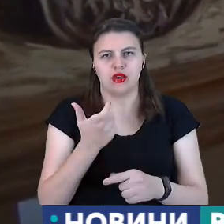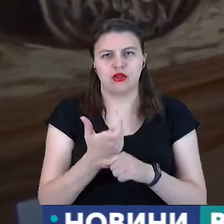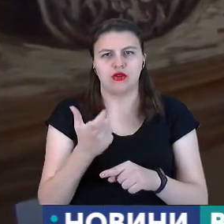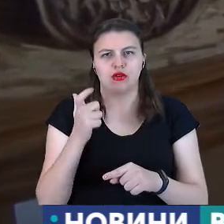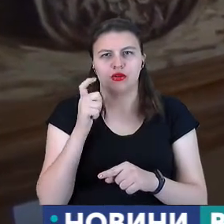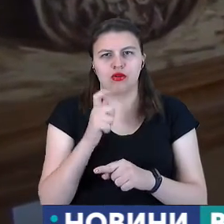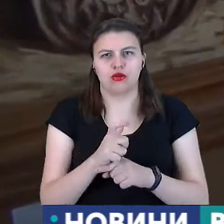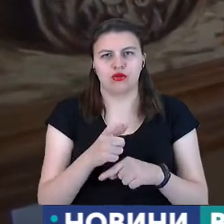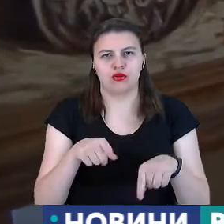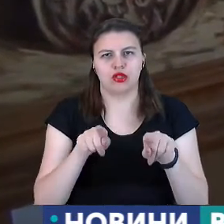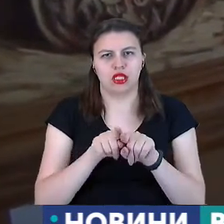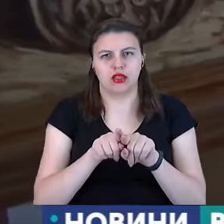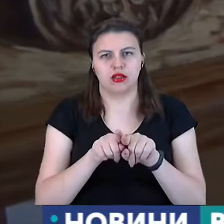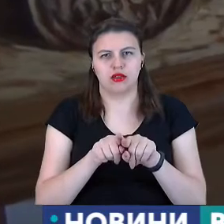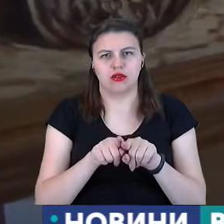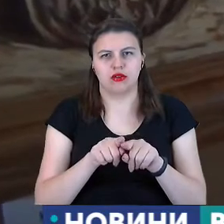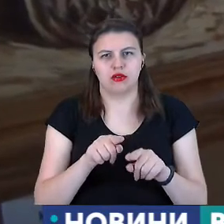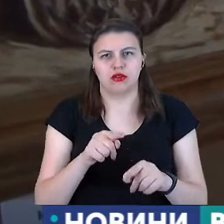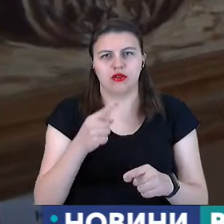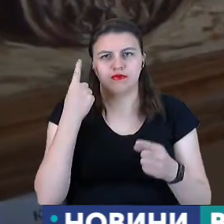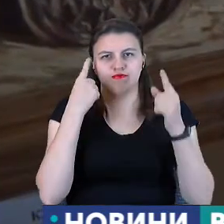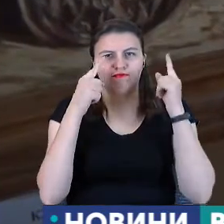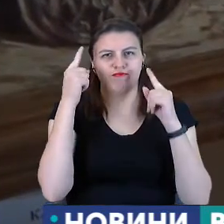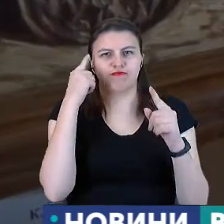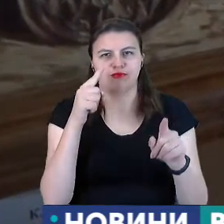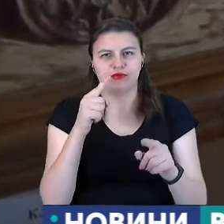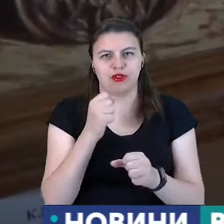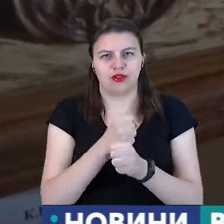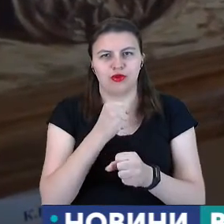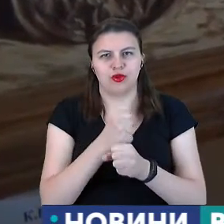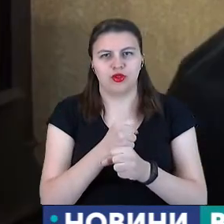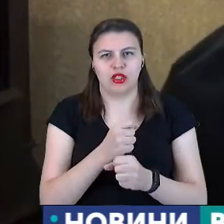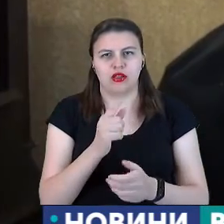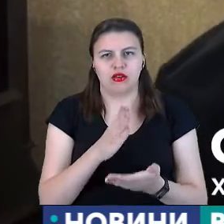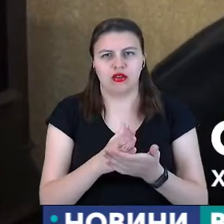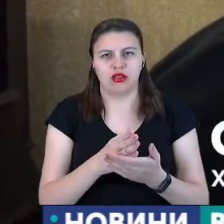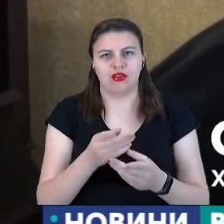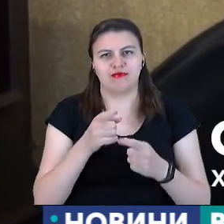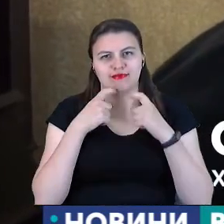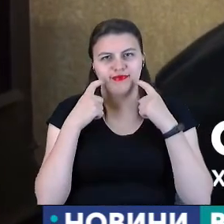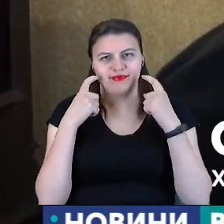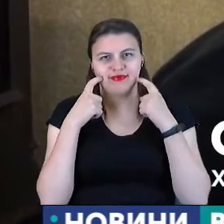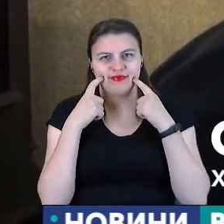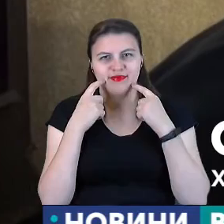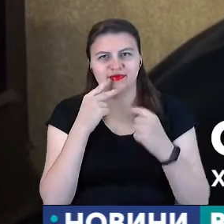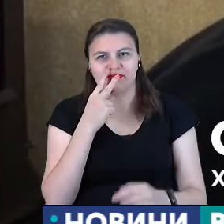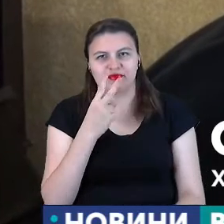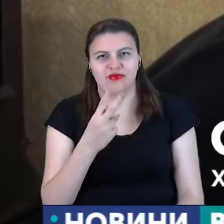такі загадкові роботи, є роботи, які викликають посмішку. Я хотів показати, як я